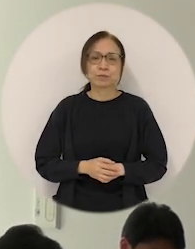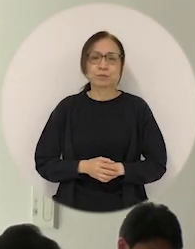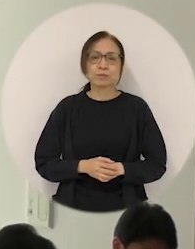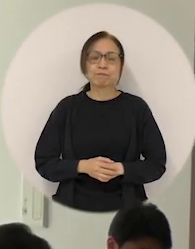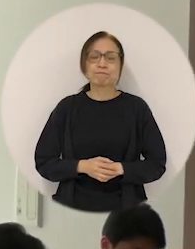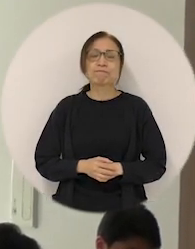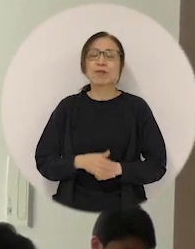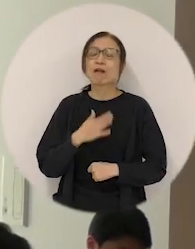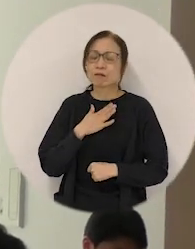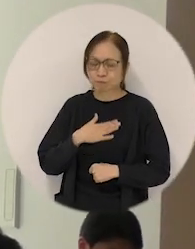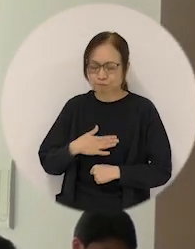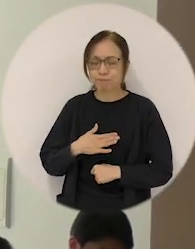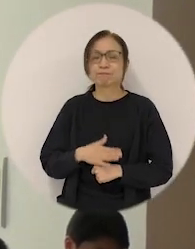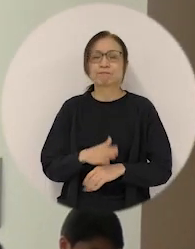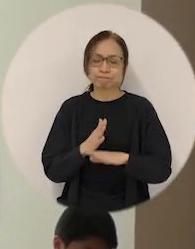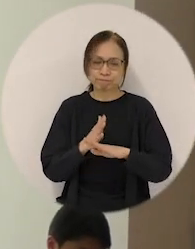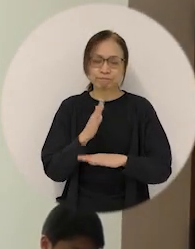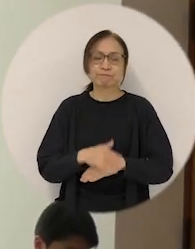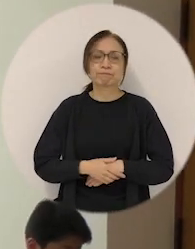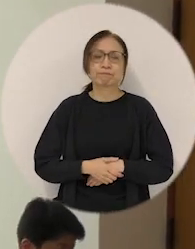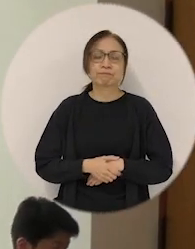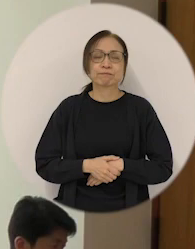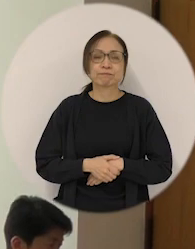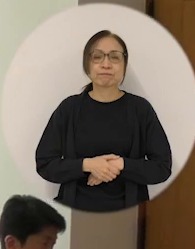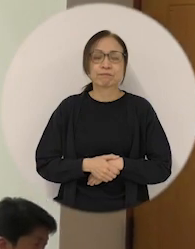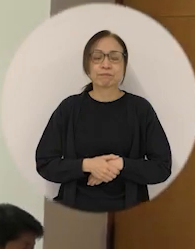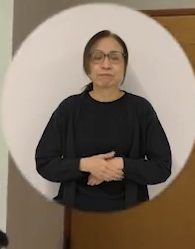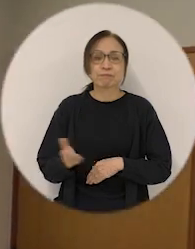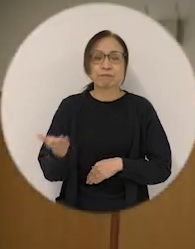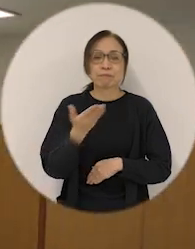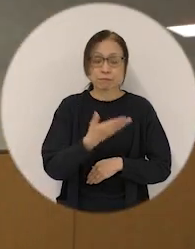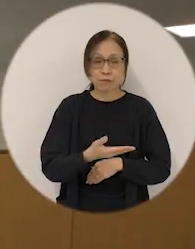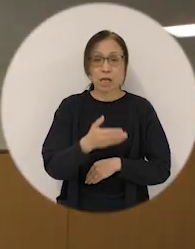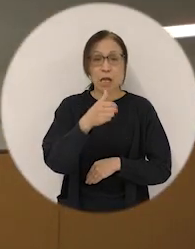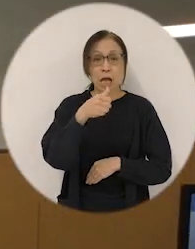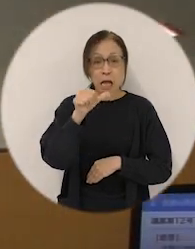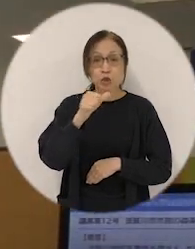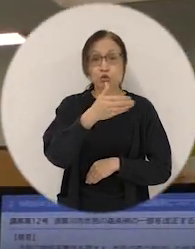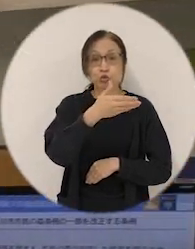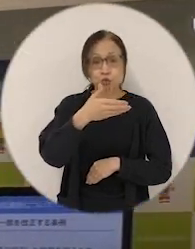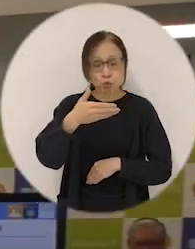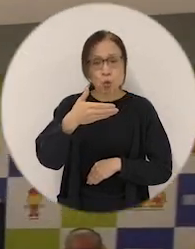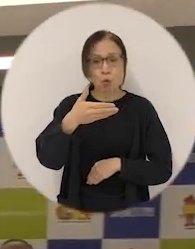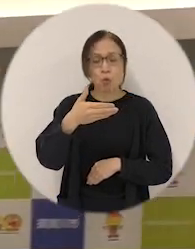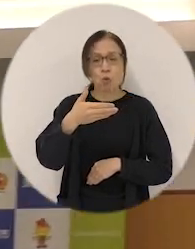はい、ありがとうございます。あと続いて議案第9号のところで、